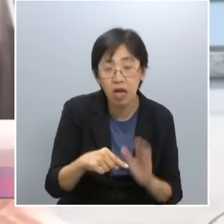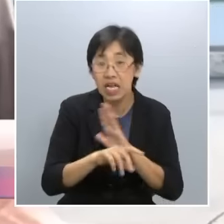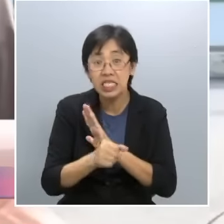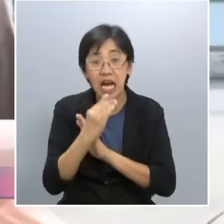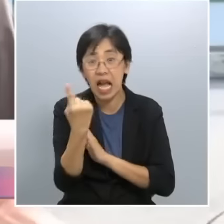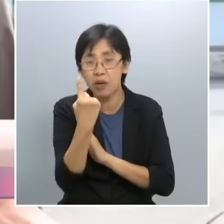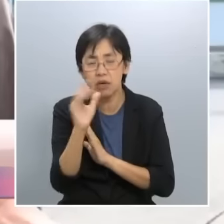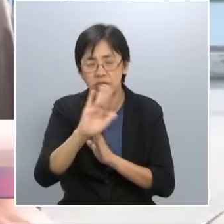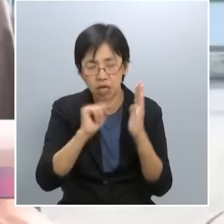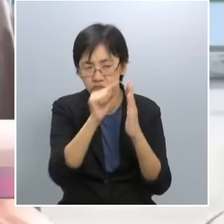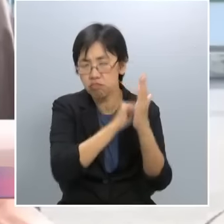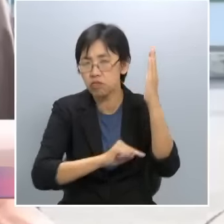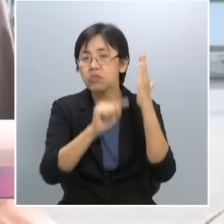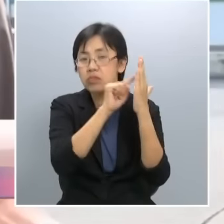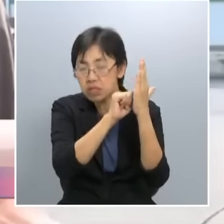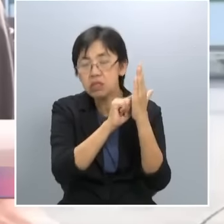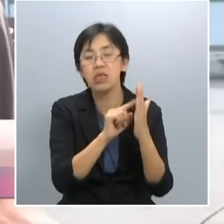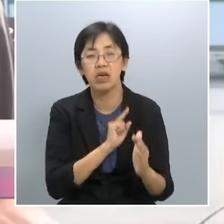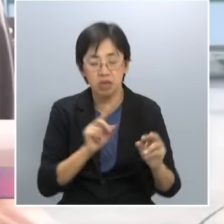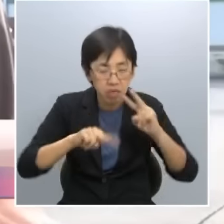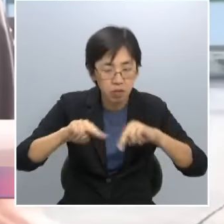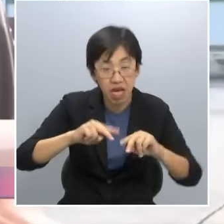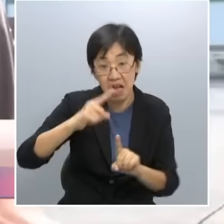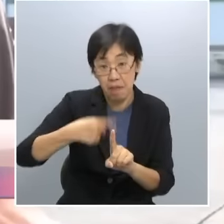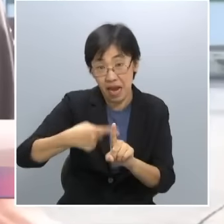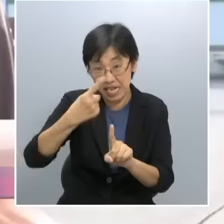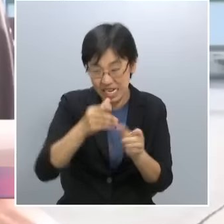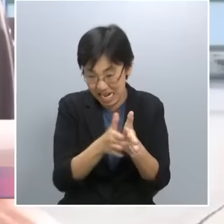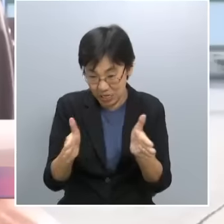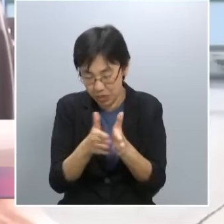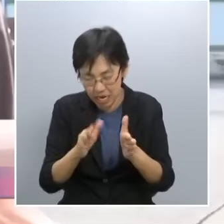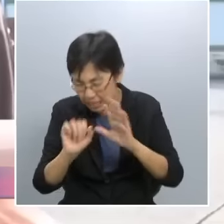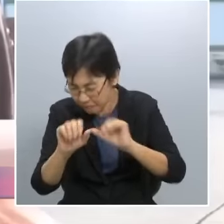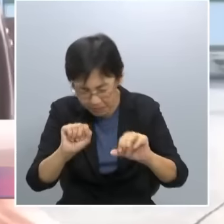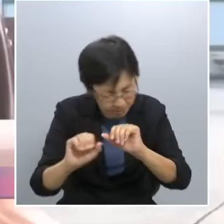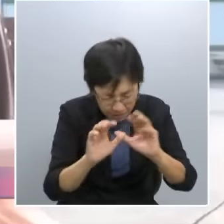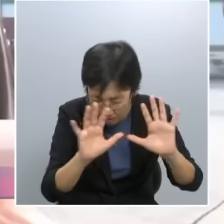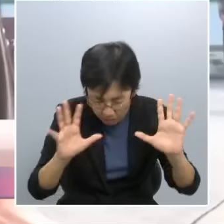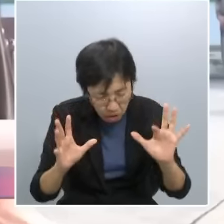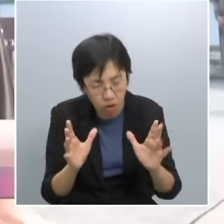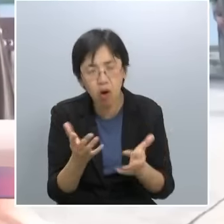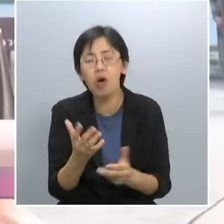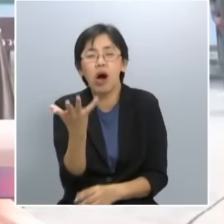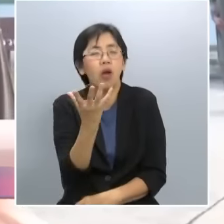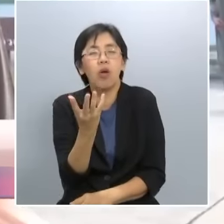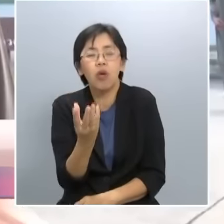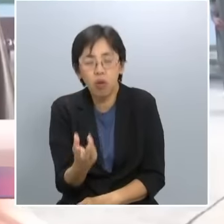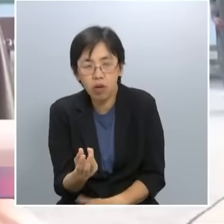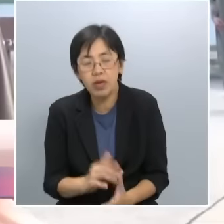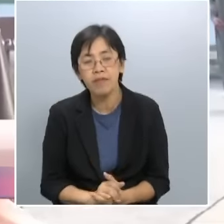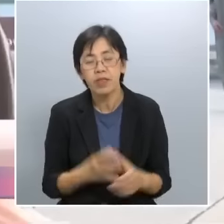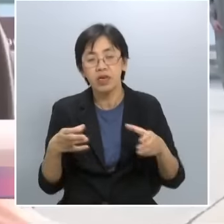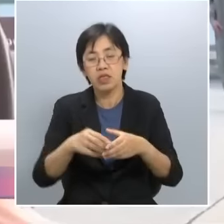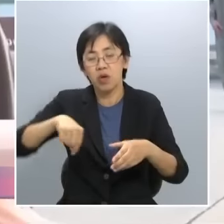ทั้งประเทศนะครับแล้วขอการปฏิบัติใน1เดือนเนี่ยจะทำให้ซาลงแล้วก็จะวางมาตรการในกลุ่มของแก๊งกว